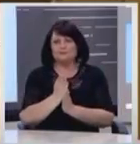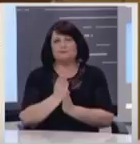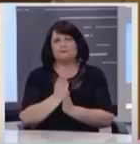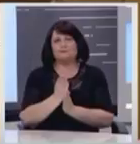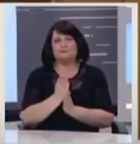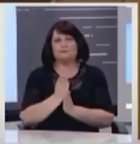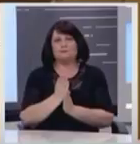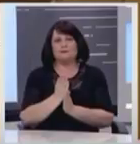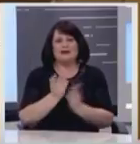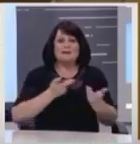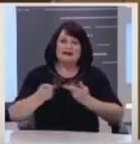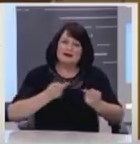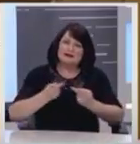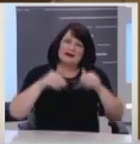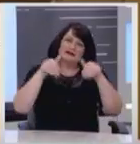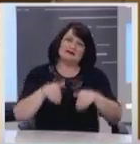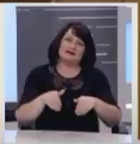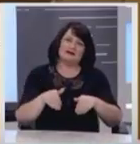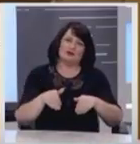αλλά και στον αμοιβαίο σεβασμό.